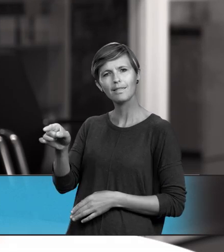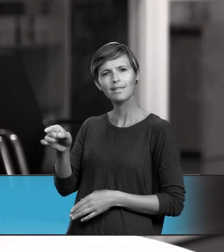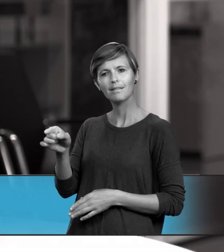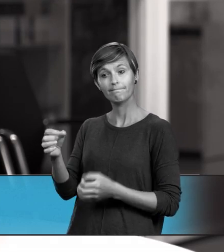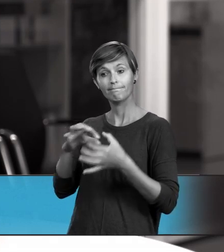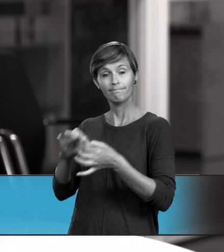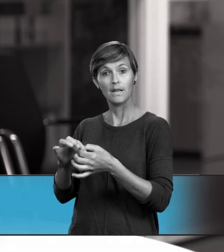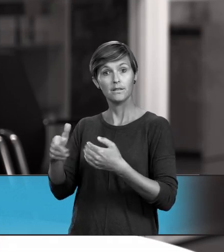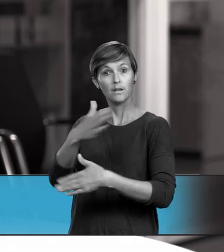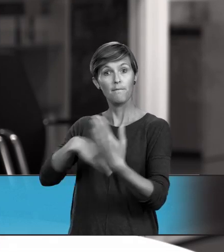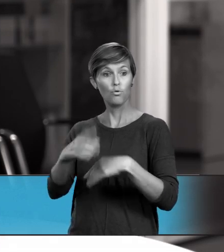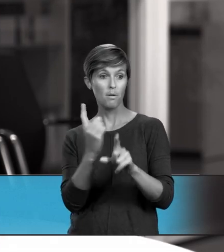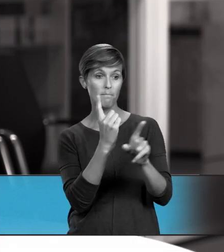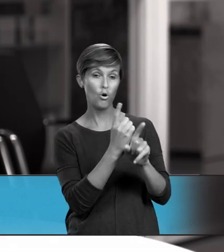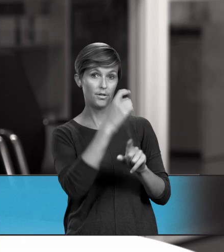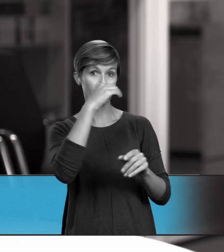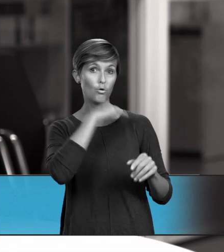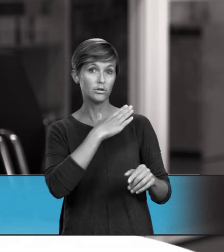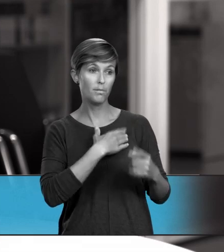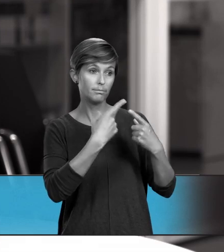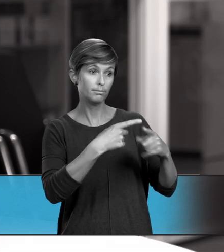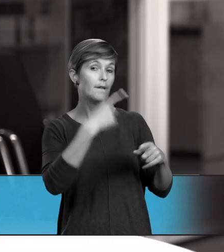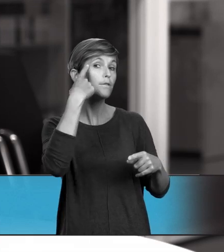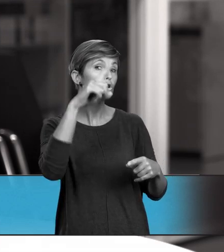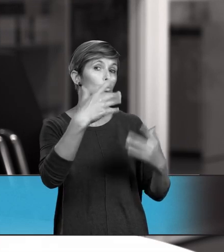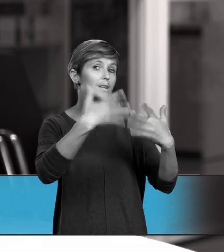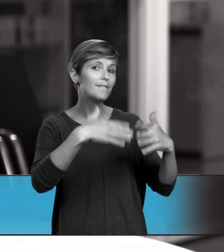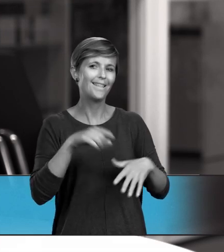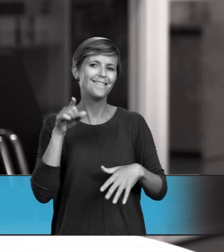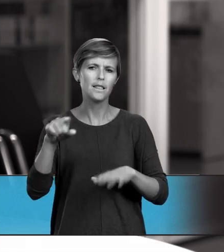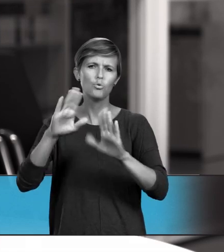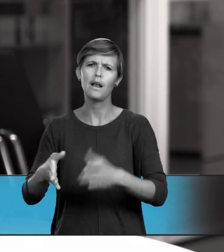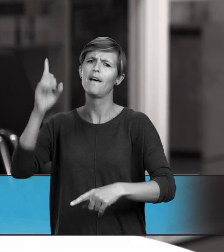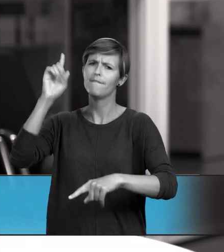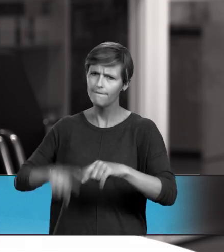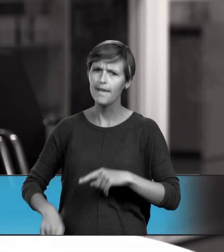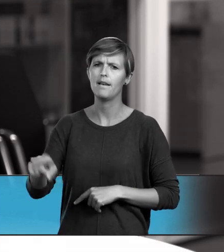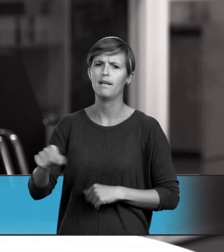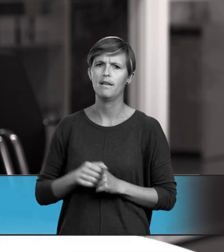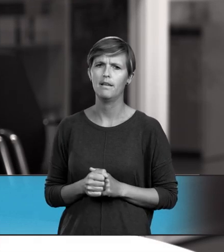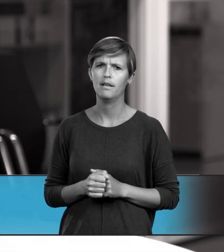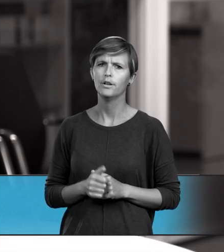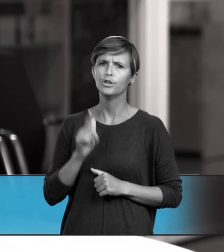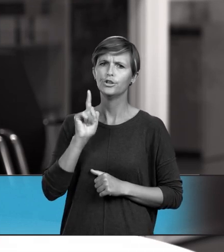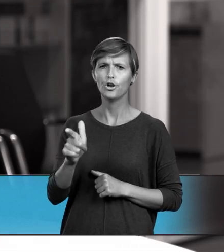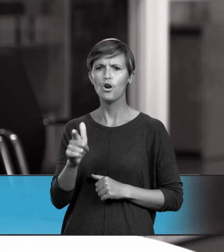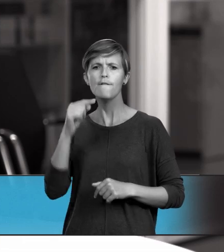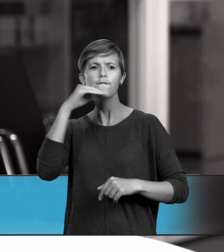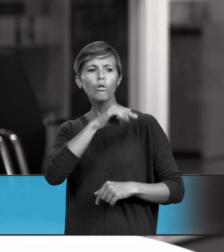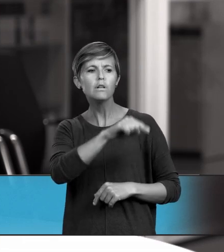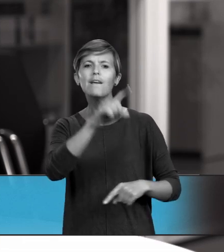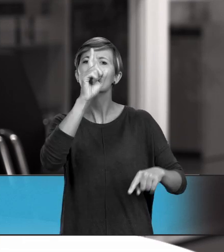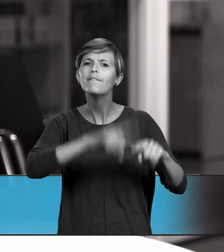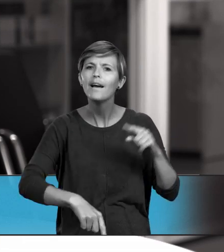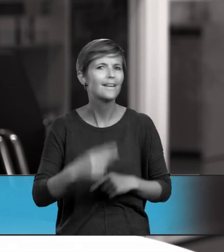modellen i samfunnets møte med folk med ulik funksjonsevne helt feil. Fordi det handler ikke om